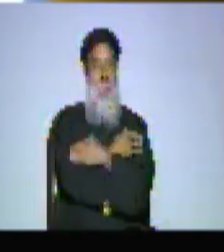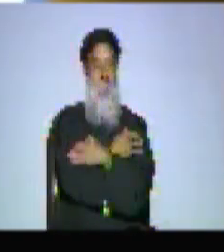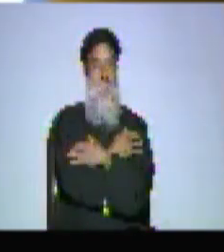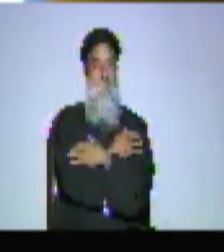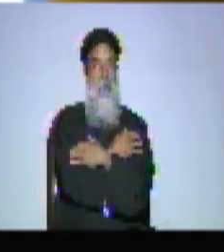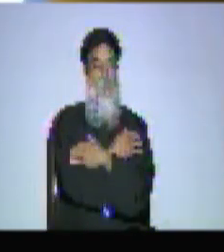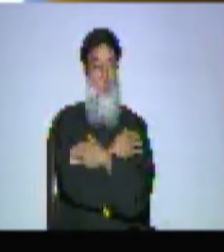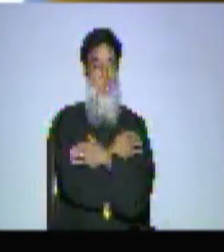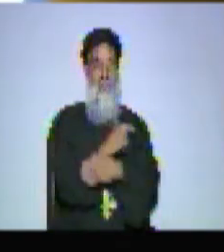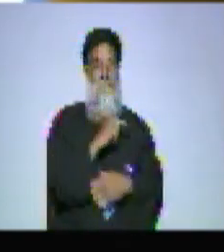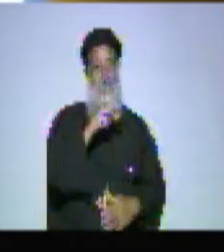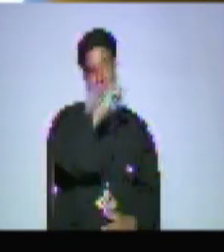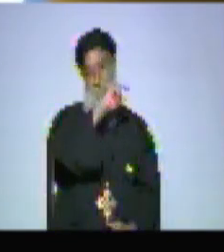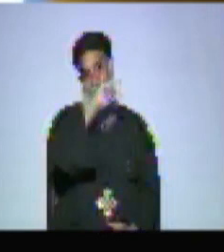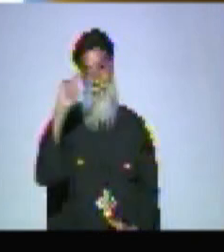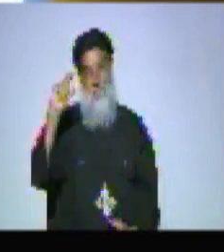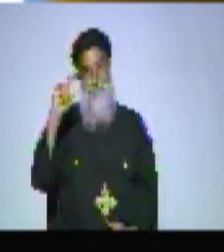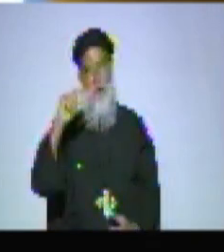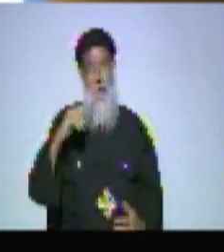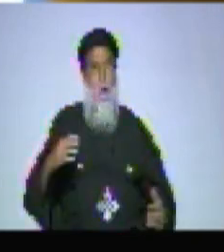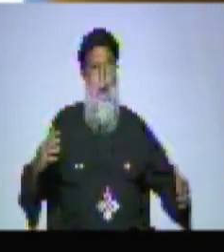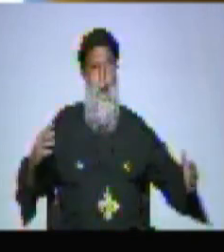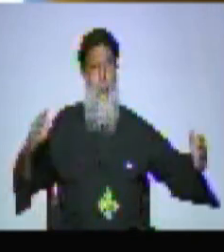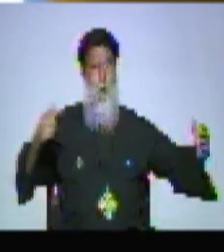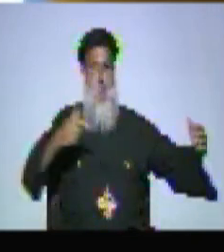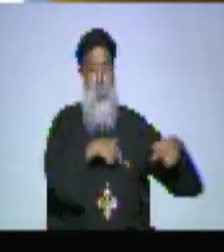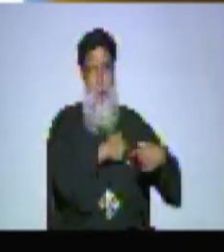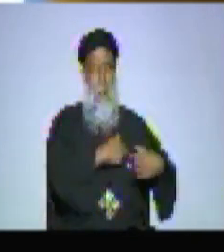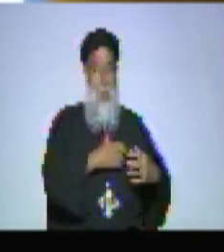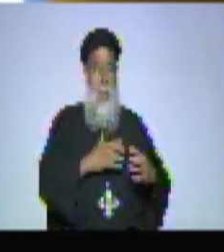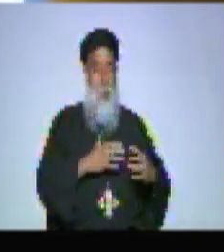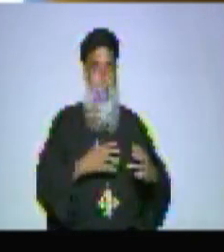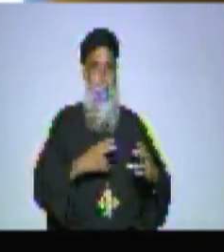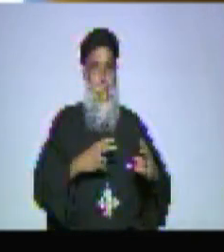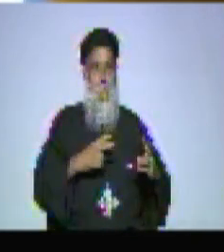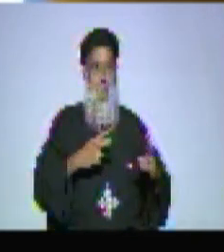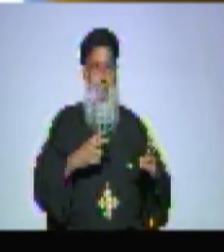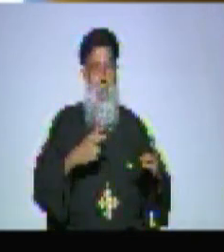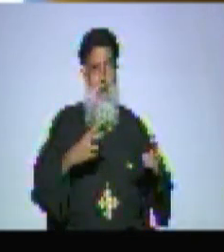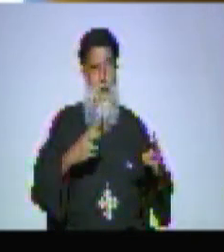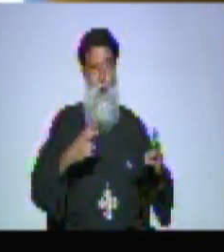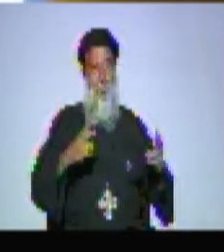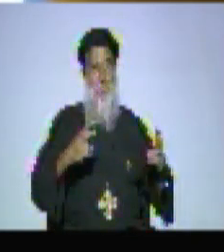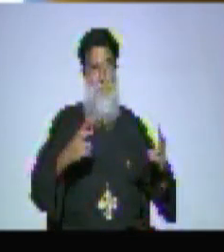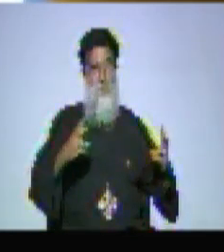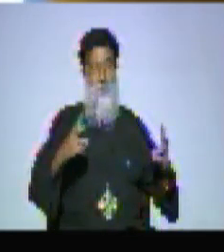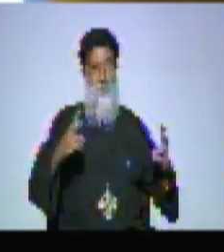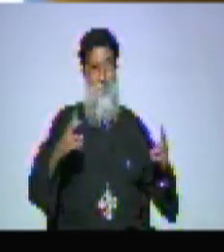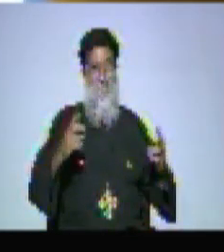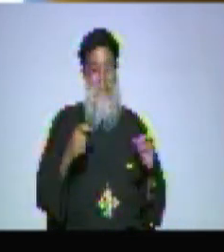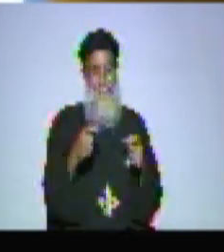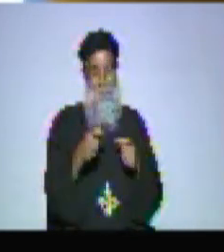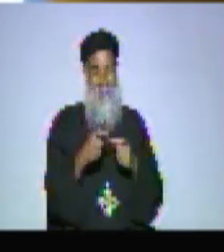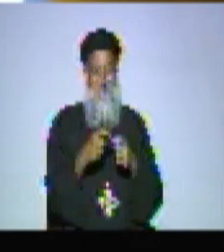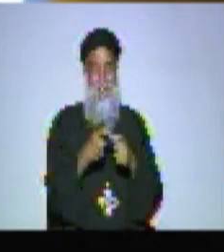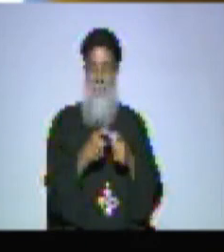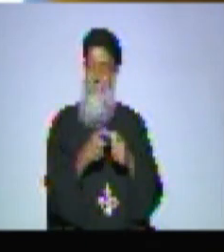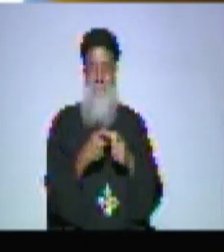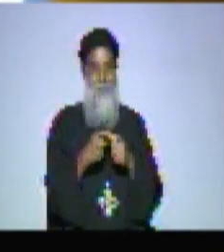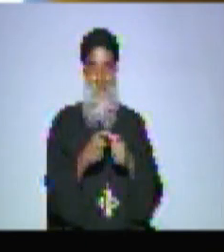الابويه تتميز بالاتساع يعني متسعه مش ضيقه